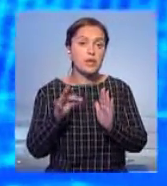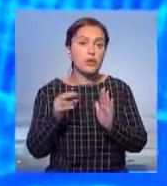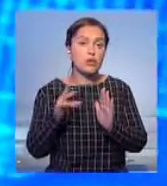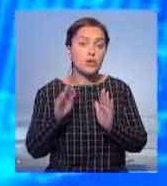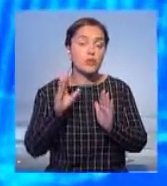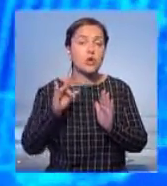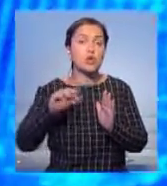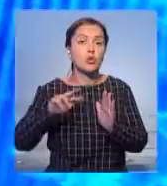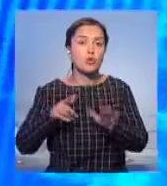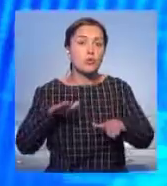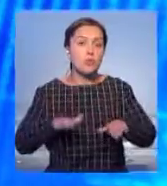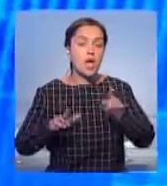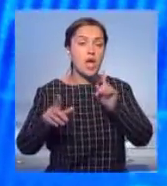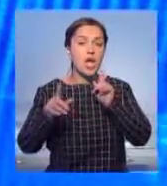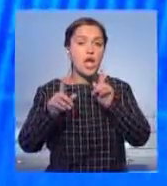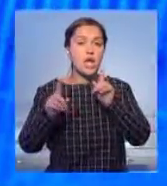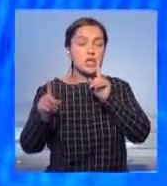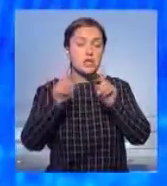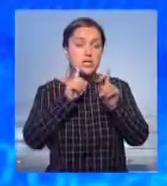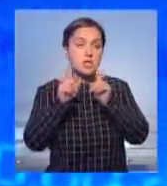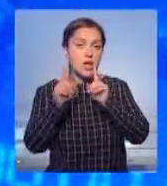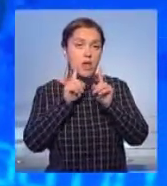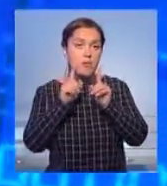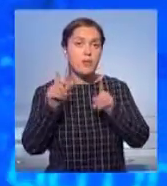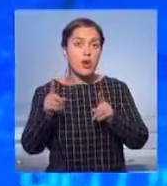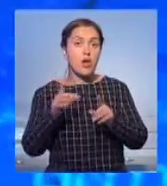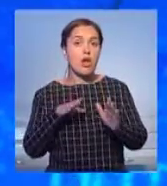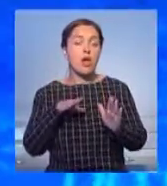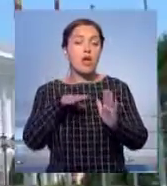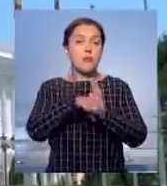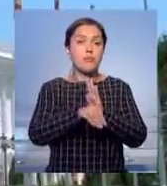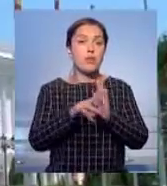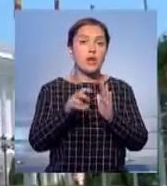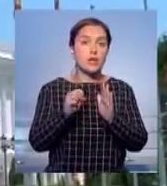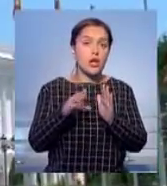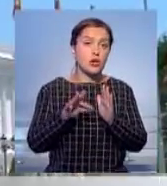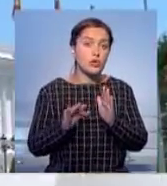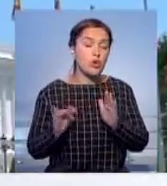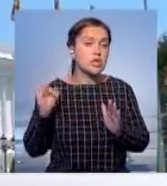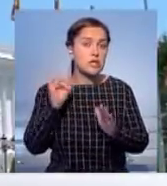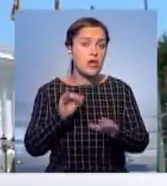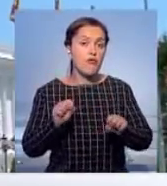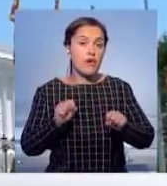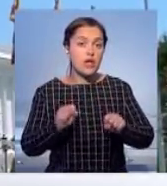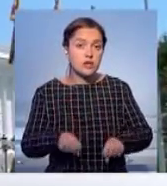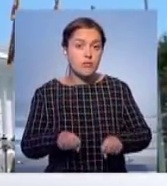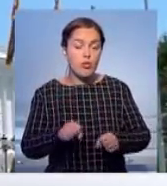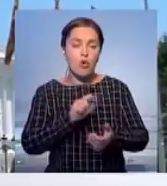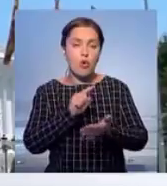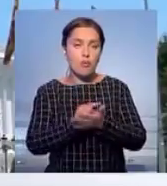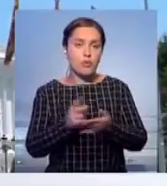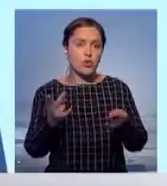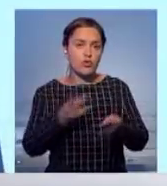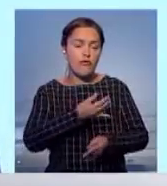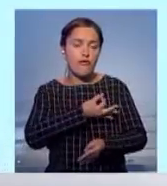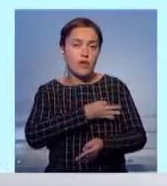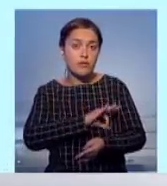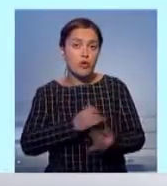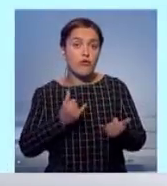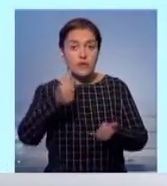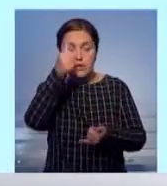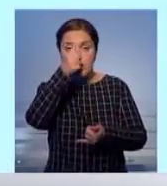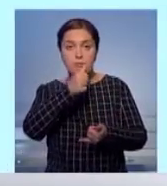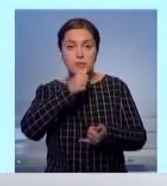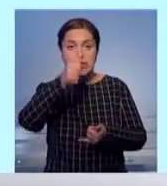саммита в Бельгии. Столтенберг также отметил, что присоединение страны к НАТО – это историческая возможность, которую нельзя упускать. Напомню, в